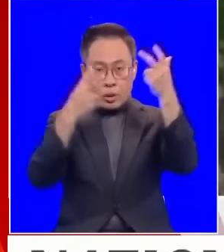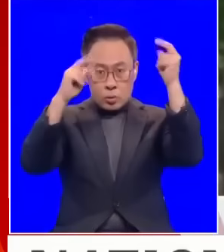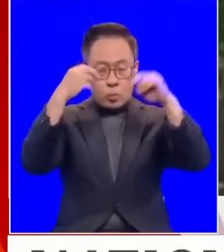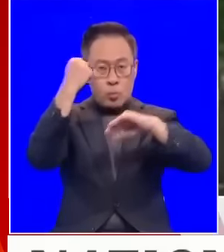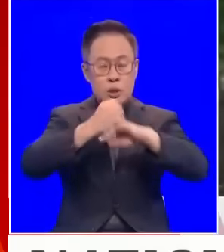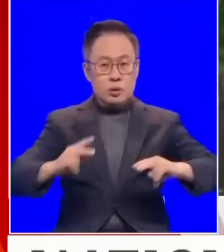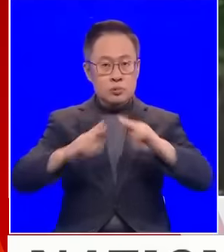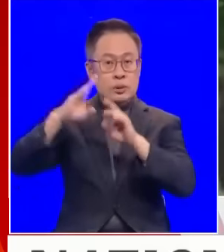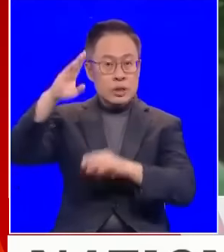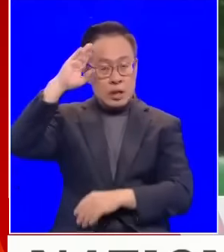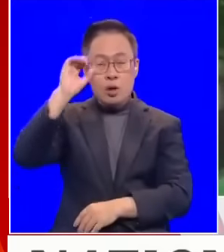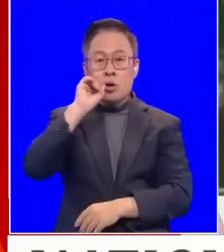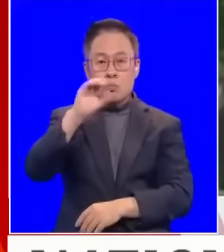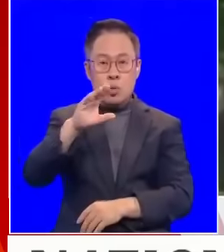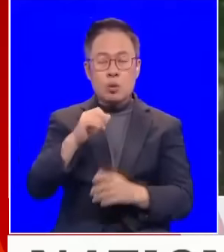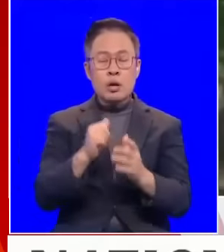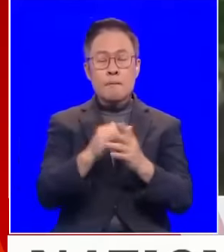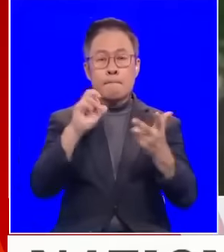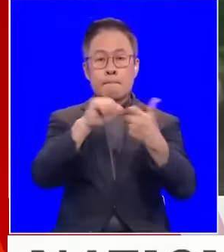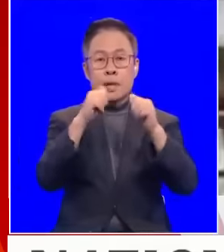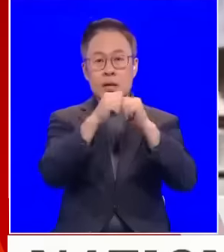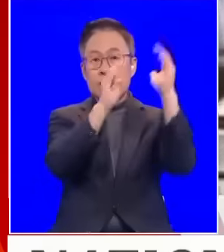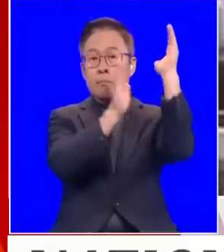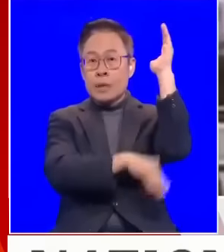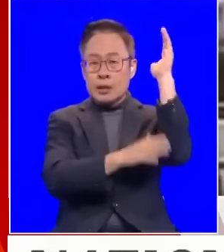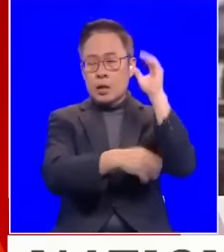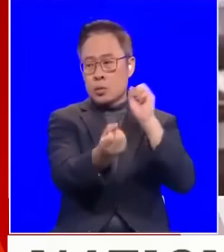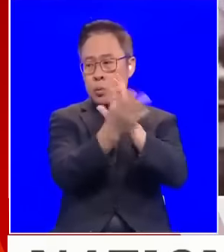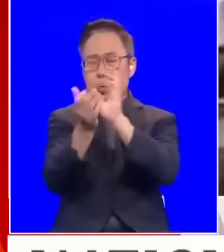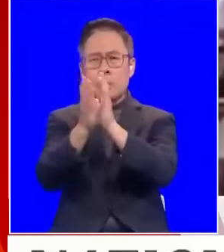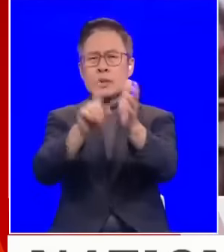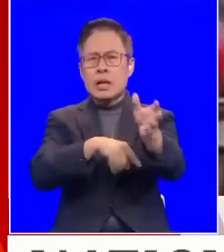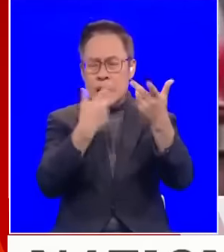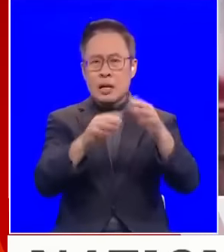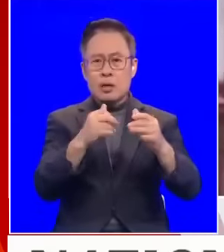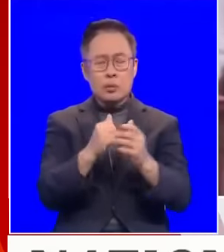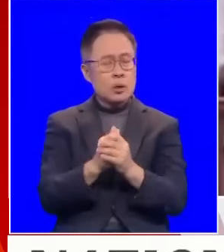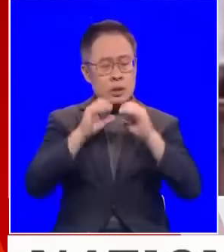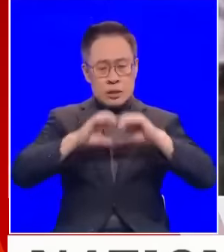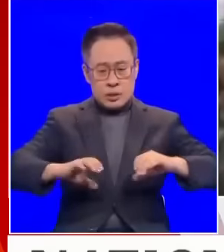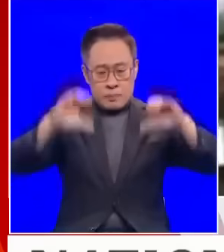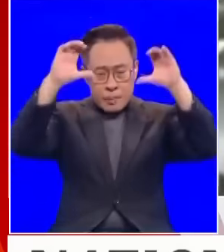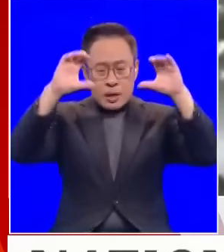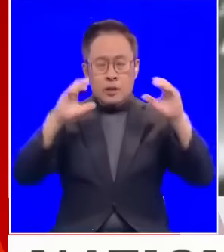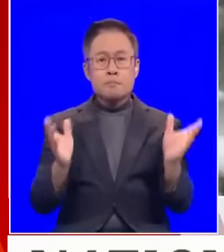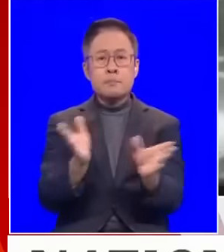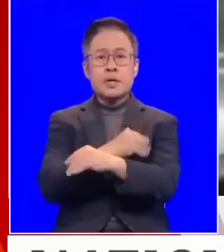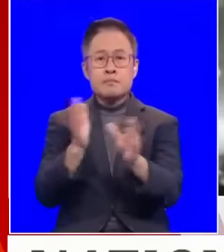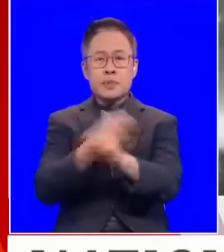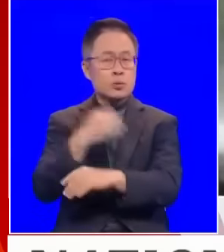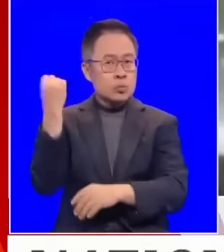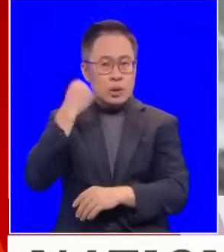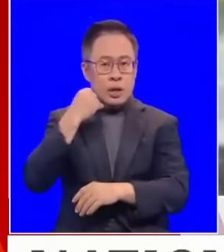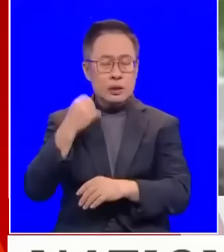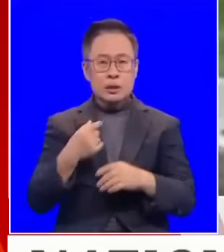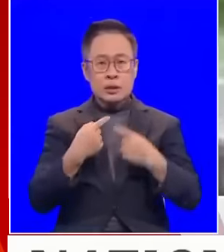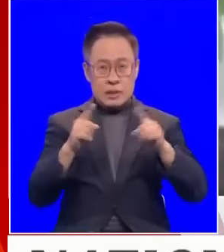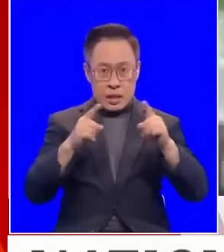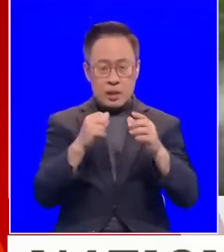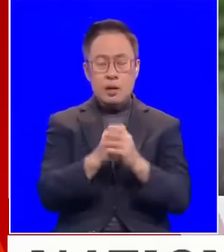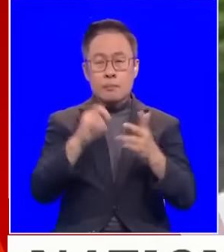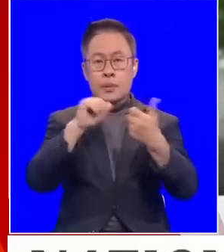รัฐบาลจึงต้องใช้ความระมัดระวังขอย้ำนะคะว่าอย่าโยงเรื่องนี้มาเป็นประเด็นการเมืองและบอกว่ารัฐบาลไม่ทำอะ